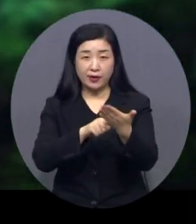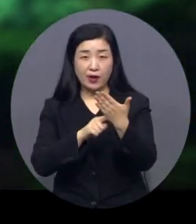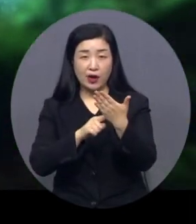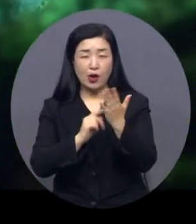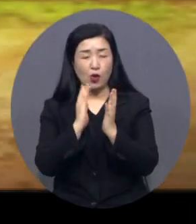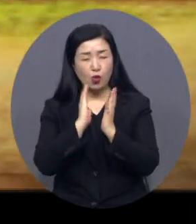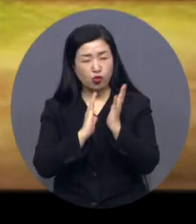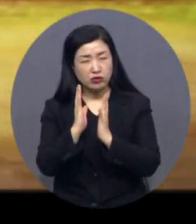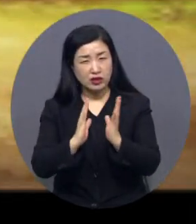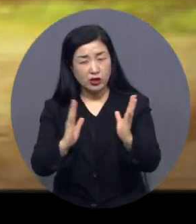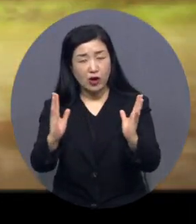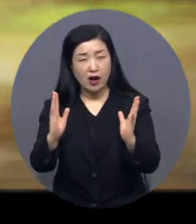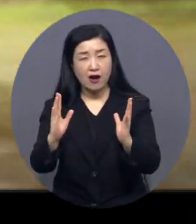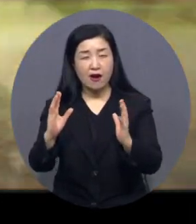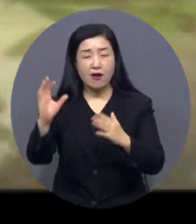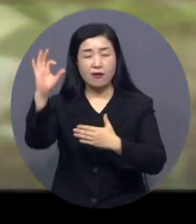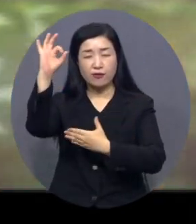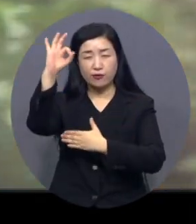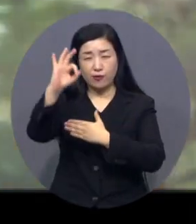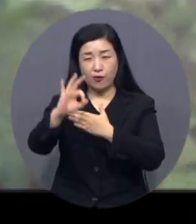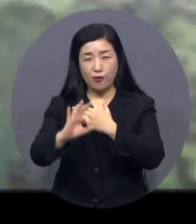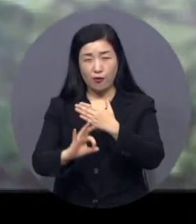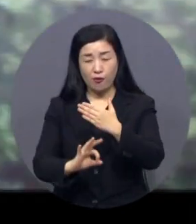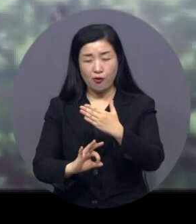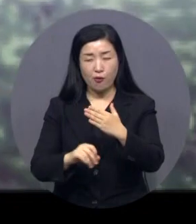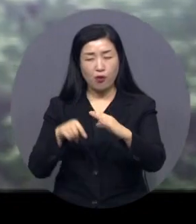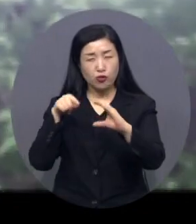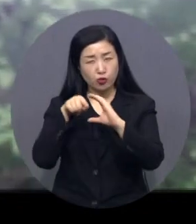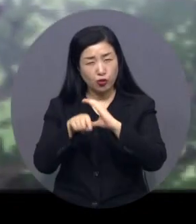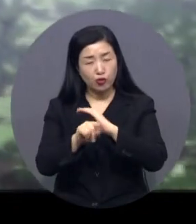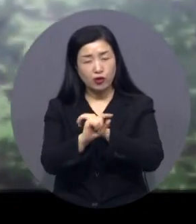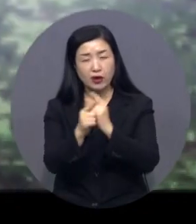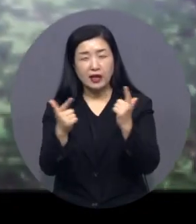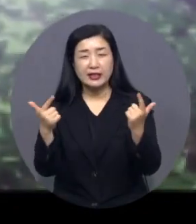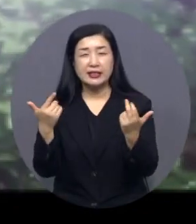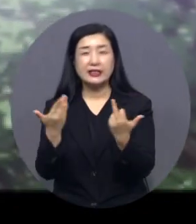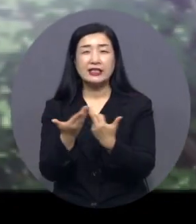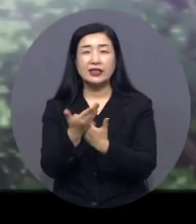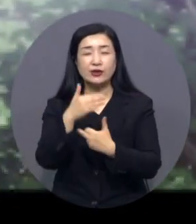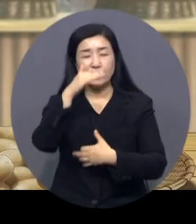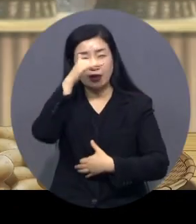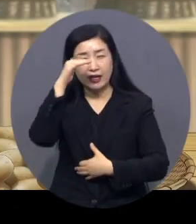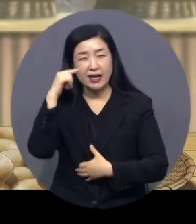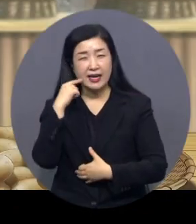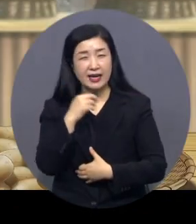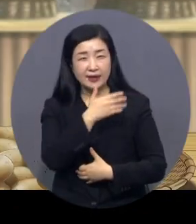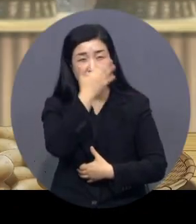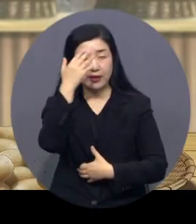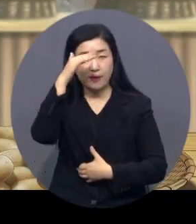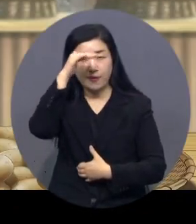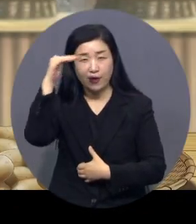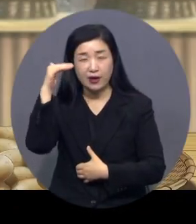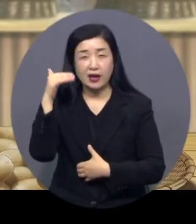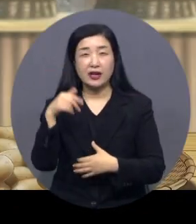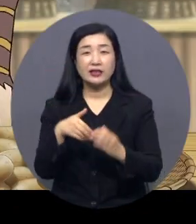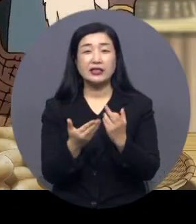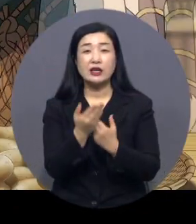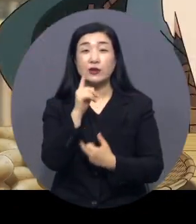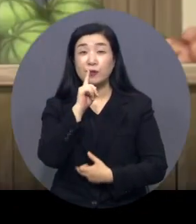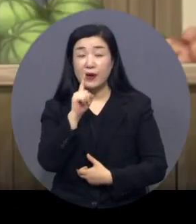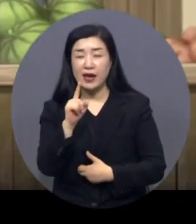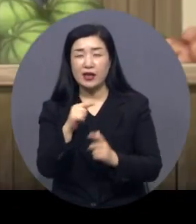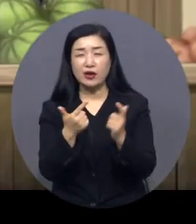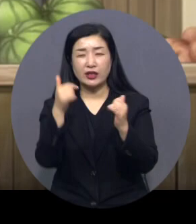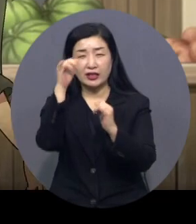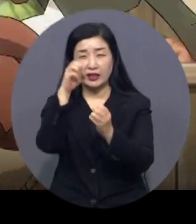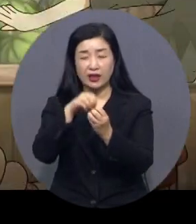곶자왈과 노을 지는 바닷가, 동굴 등 제주의 아름다운 풍광이 시선을 끕니다. 특히 제주어를 비롯한 제주의